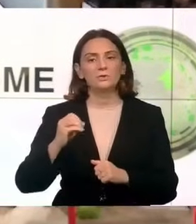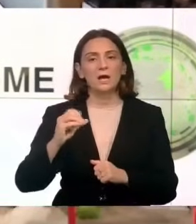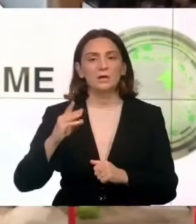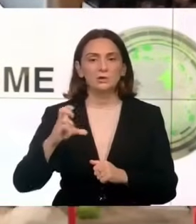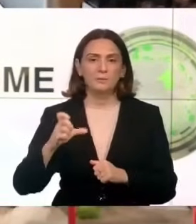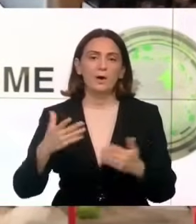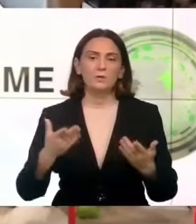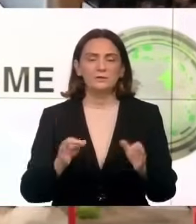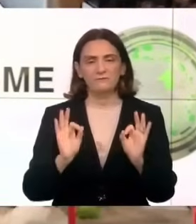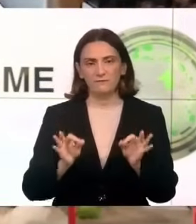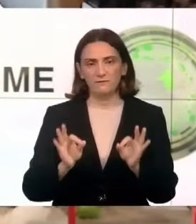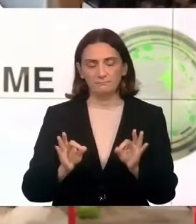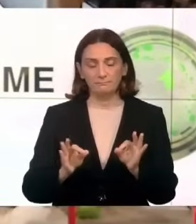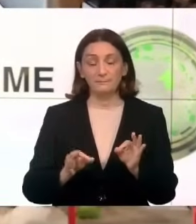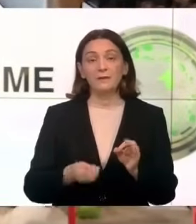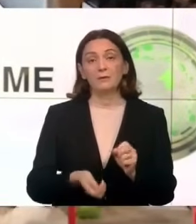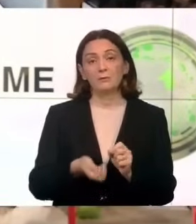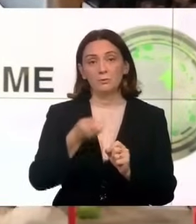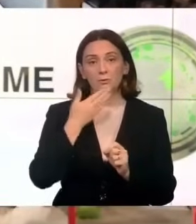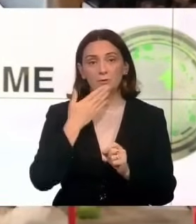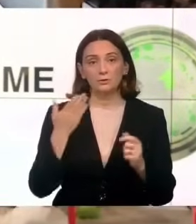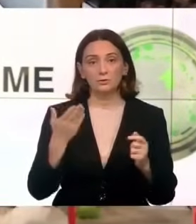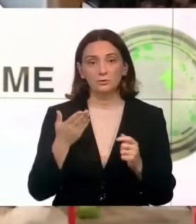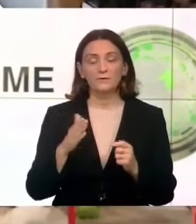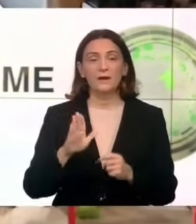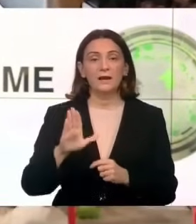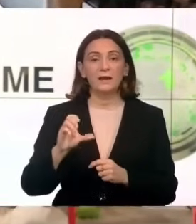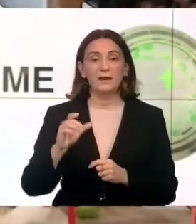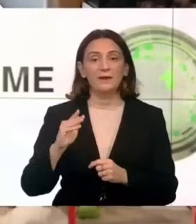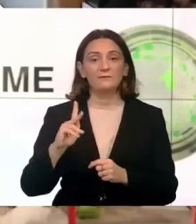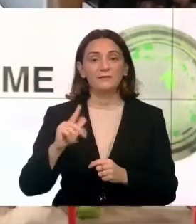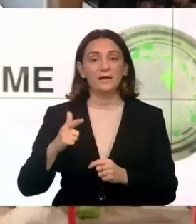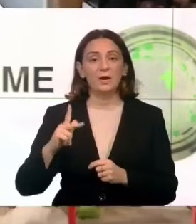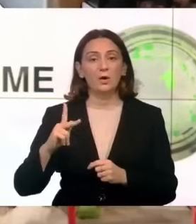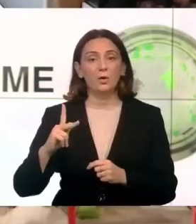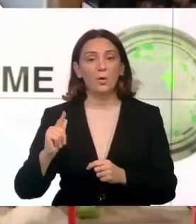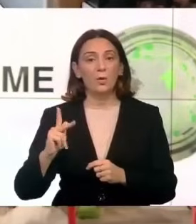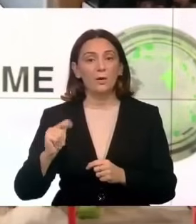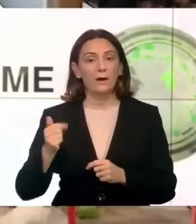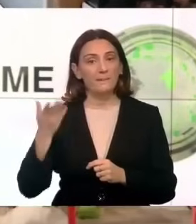të cilëve është i dënuar nga shkalla e parë me 5 vjet e 8 muaj burgim